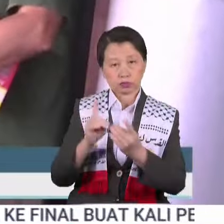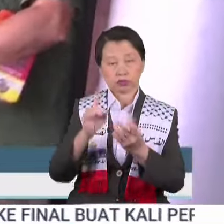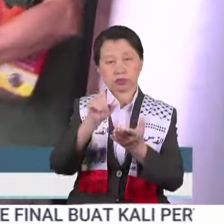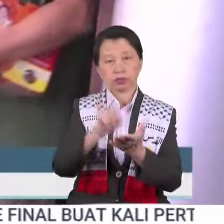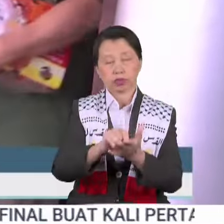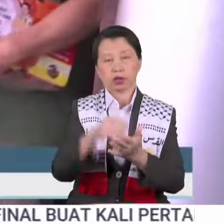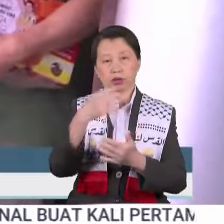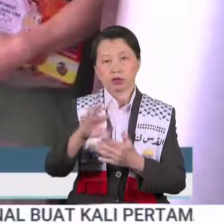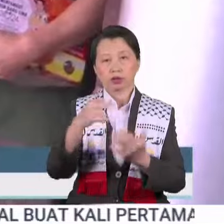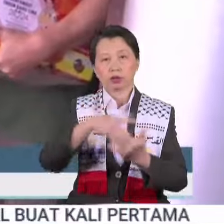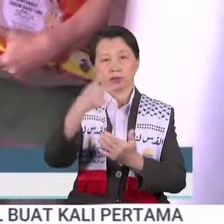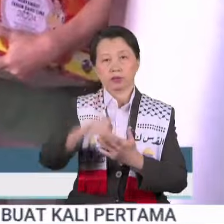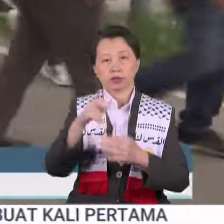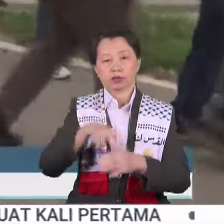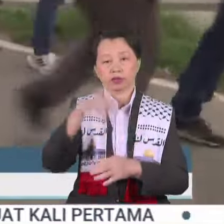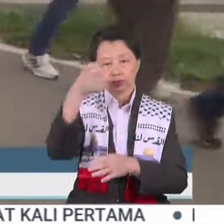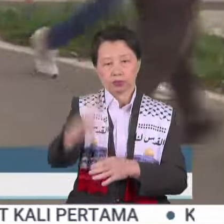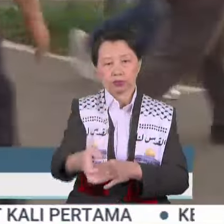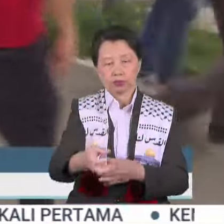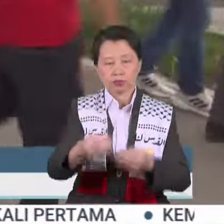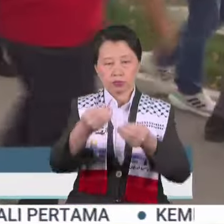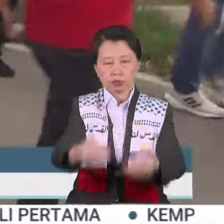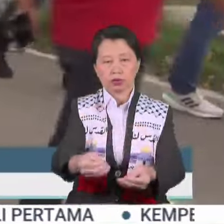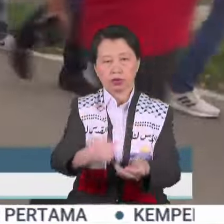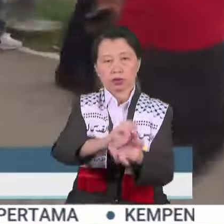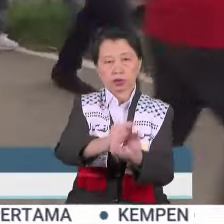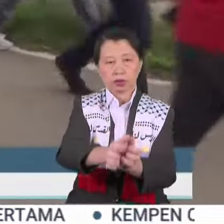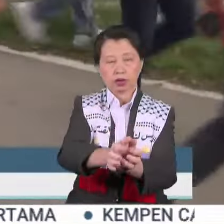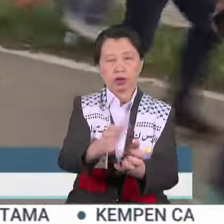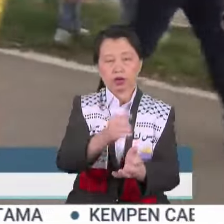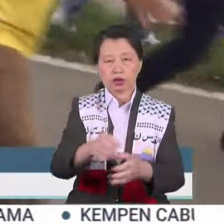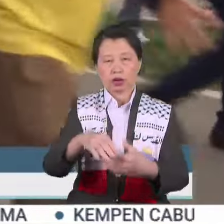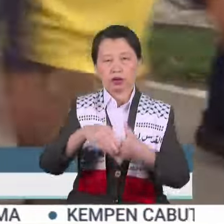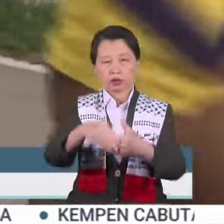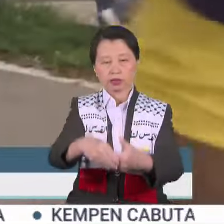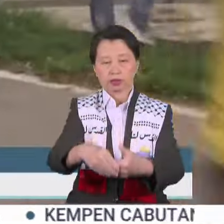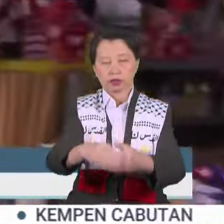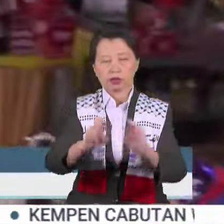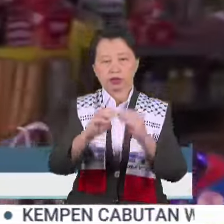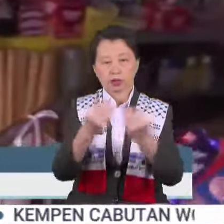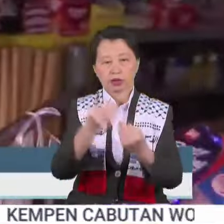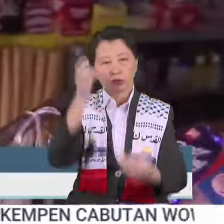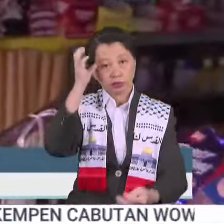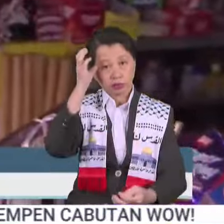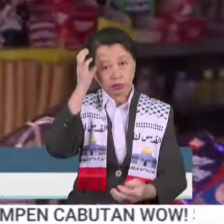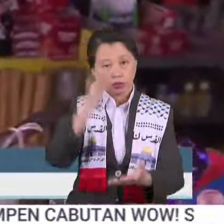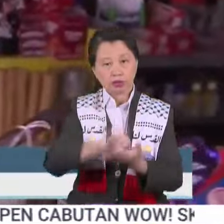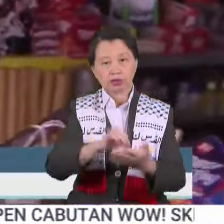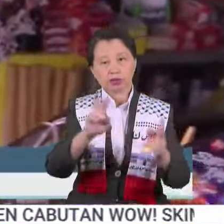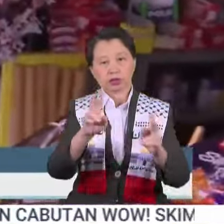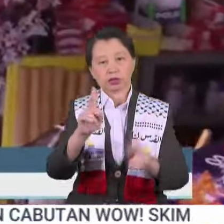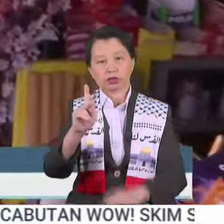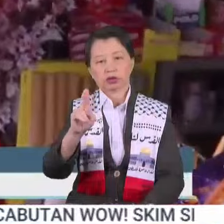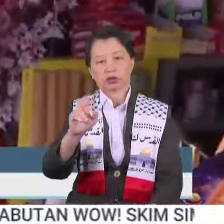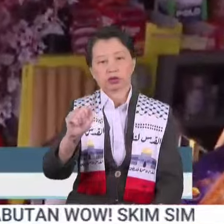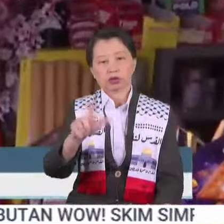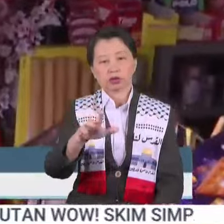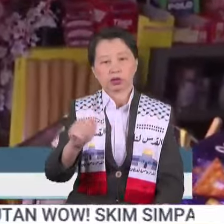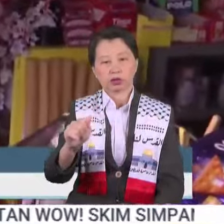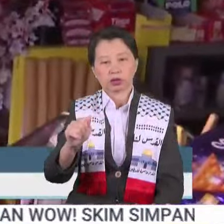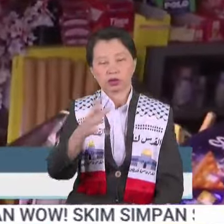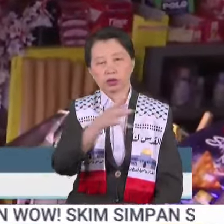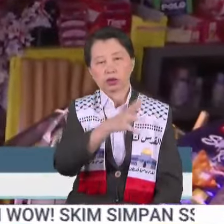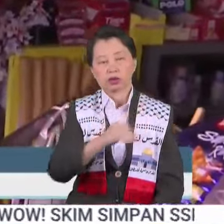media selepas program Turun Padang dan penyampaian Limau Mandarin dan Angpau kepada masyarakat Tionghoa di Pekan Kuala Penuh dan